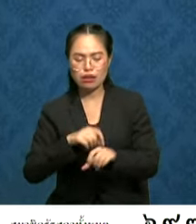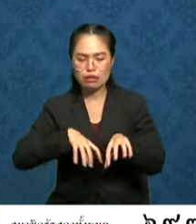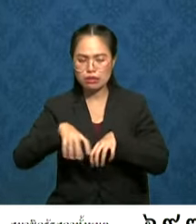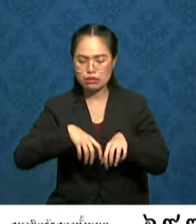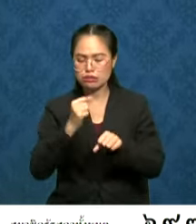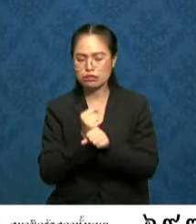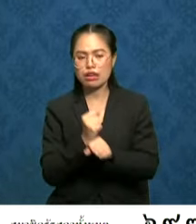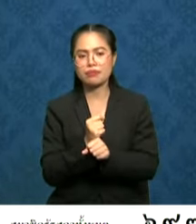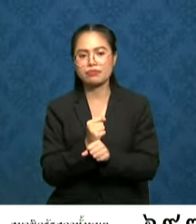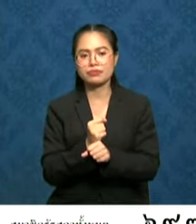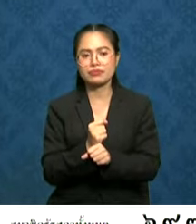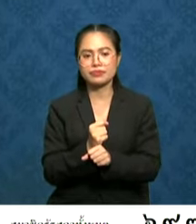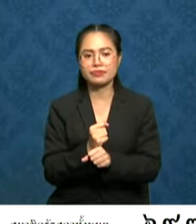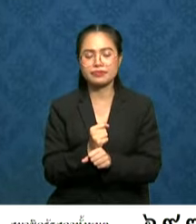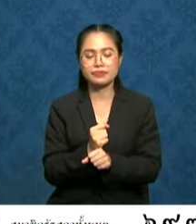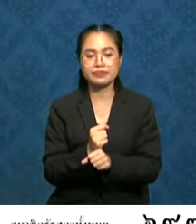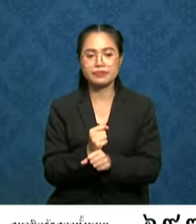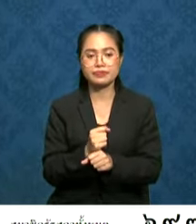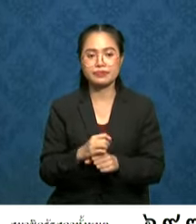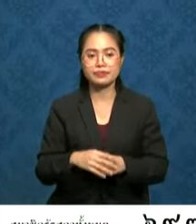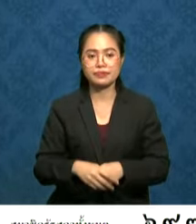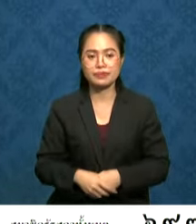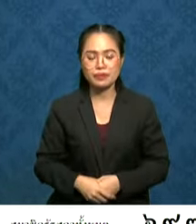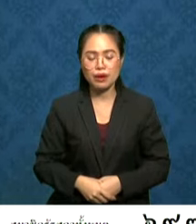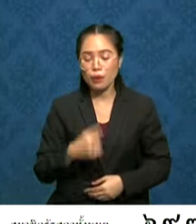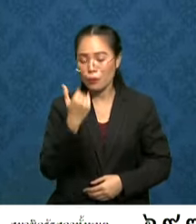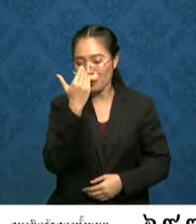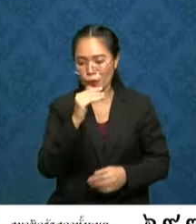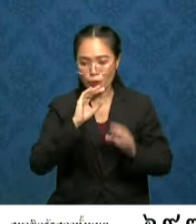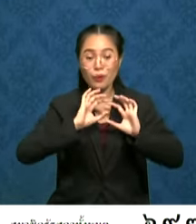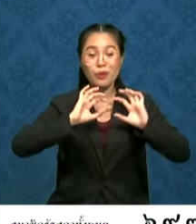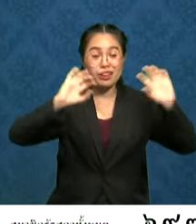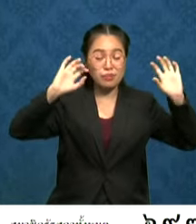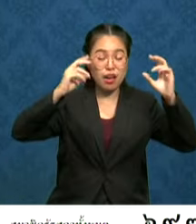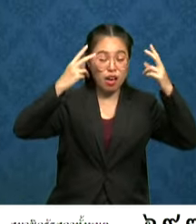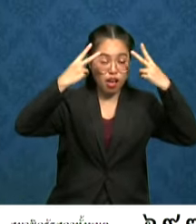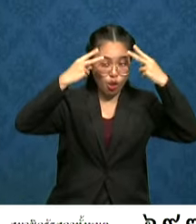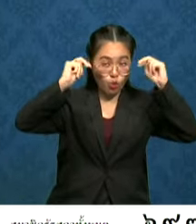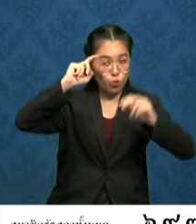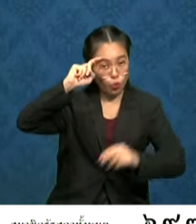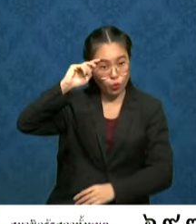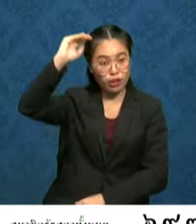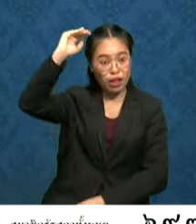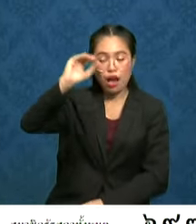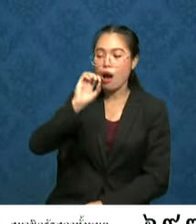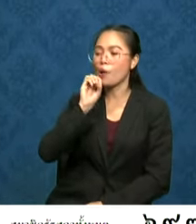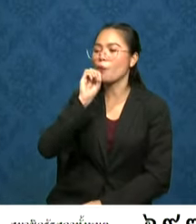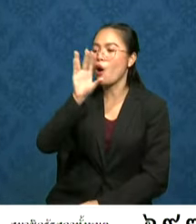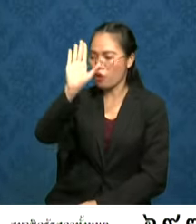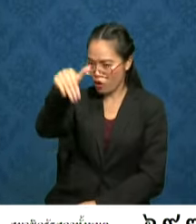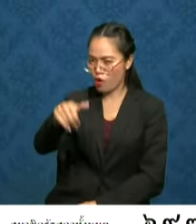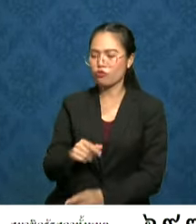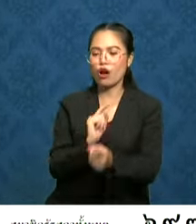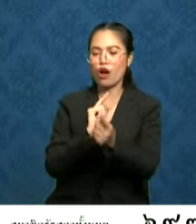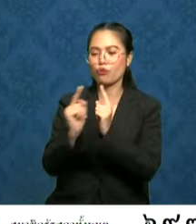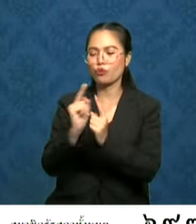พอขนาดรัฐบาลท่านเศรษฐา ที่บอกว่าจะเอาเรื่องประชามติแ